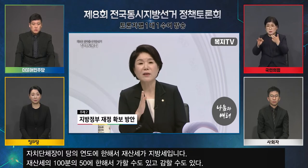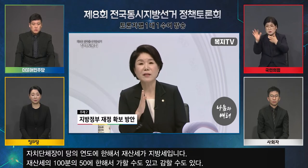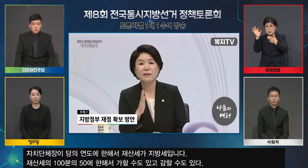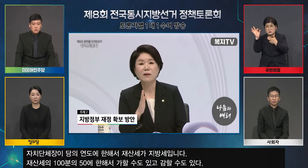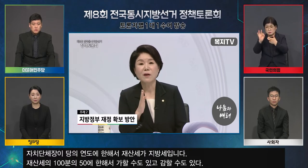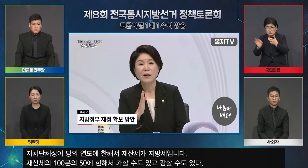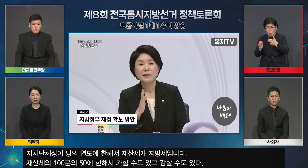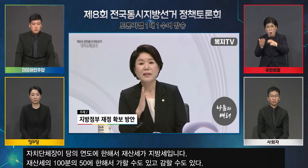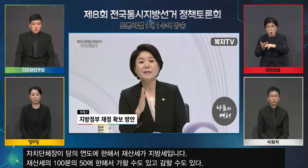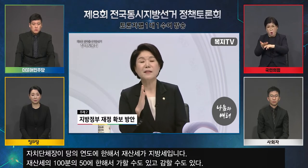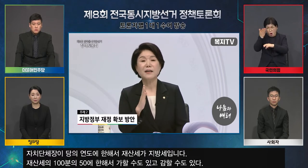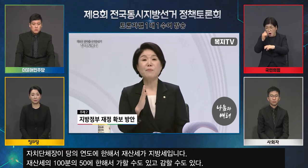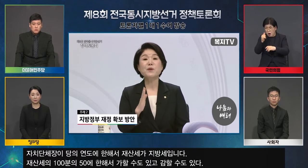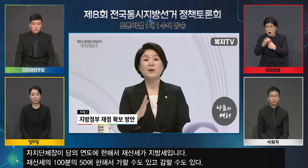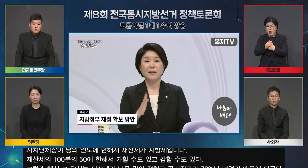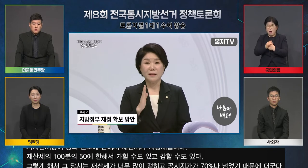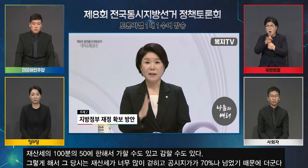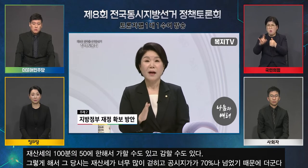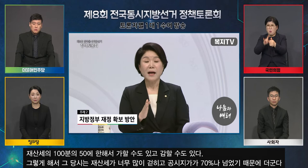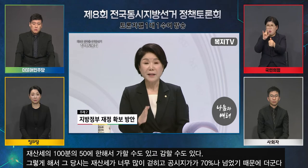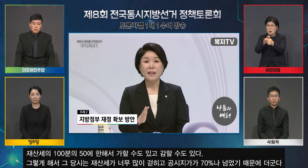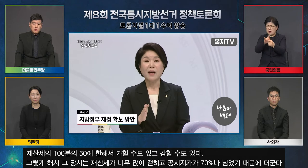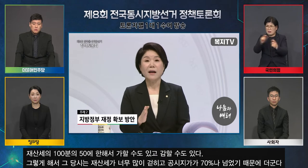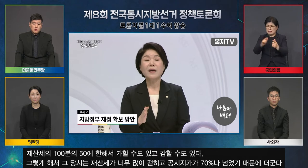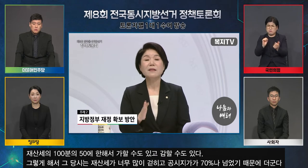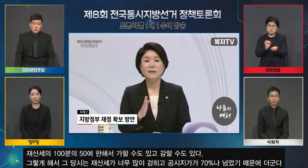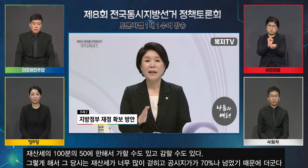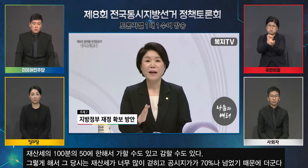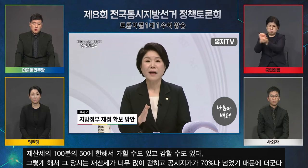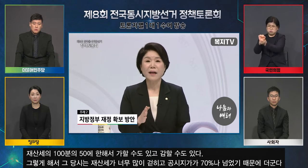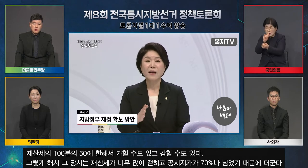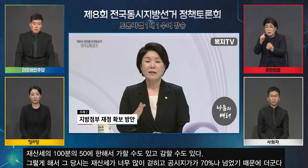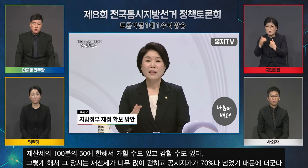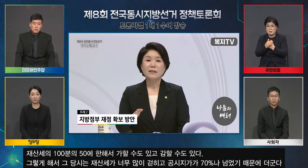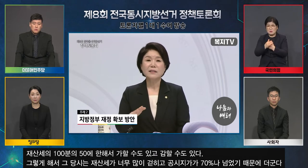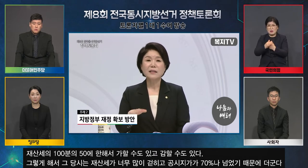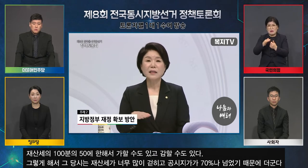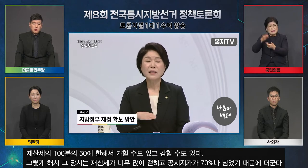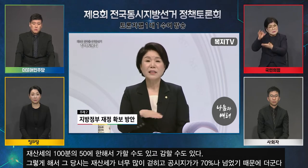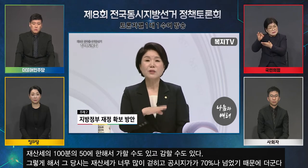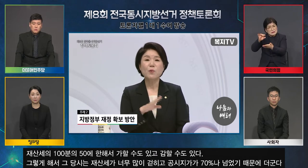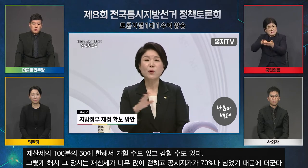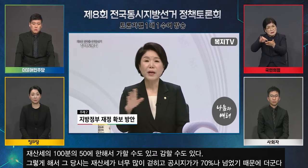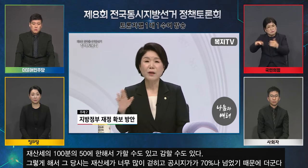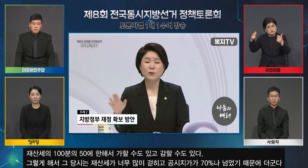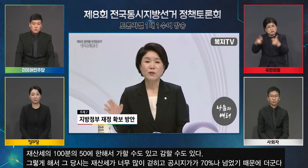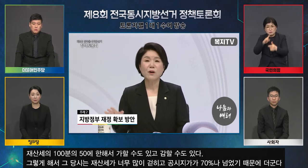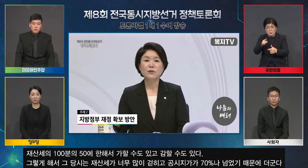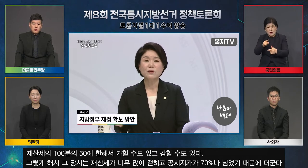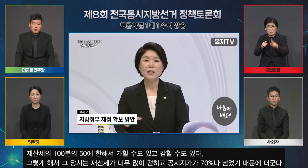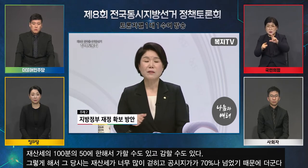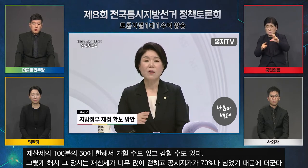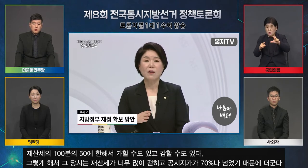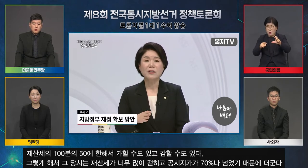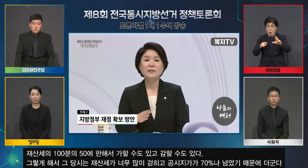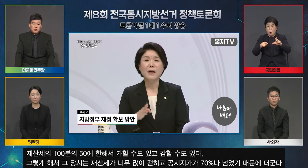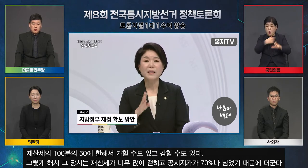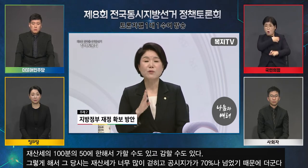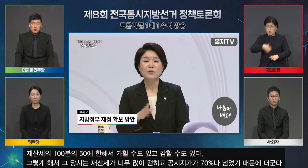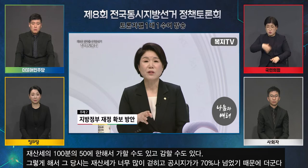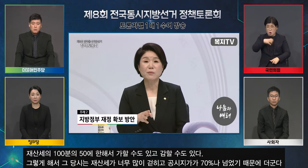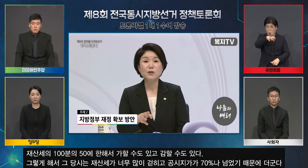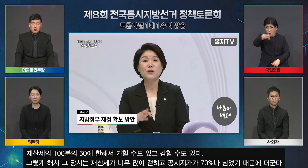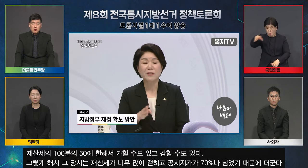코로나 상황이어서 재산세를 감경하겠다 했는데 그 당시 25개 구청 중에서